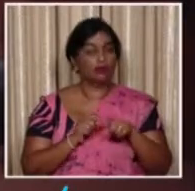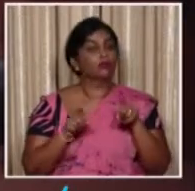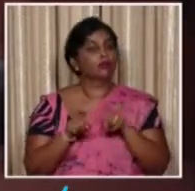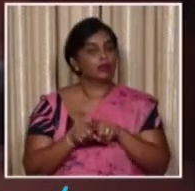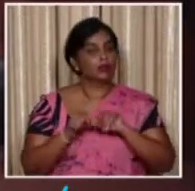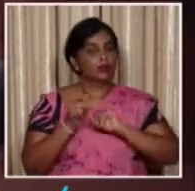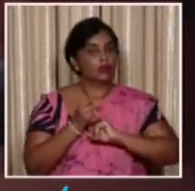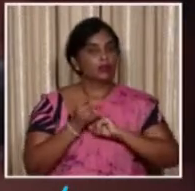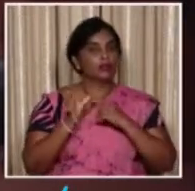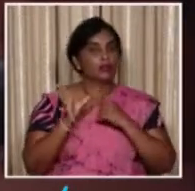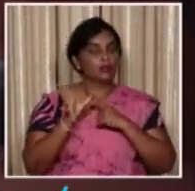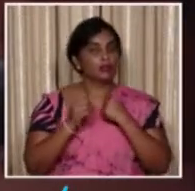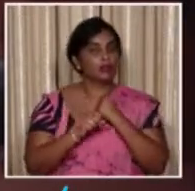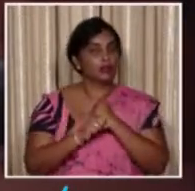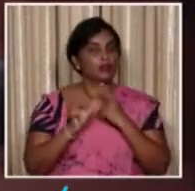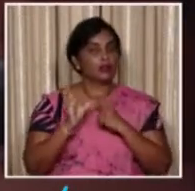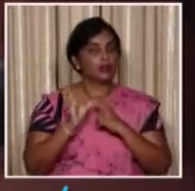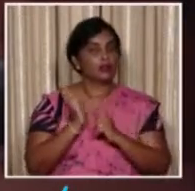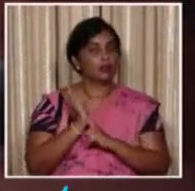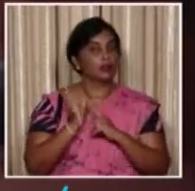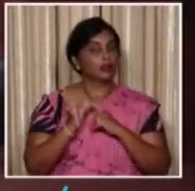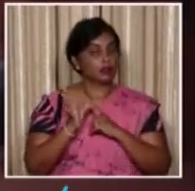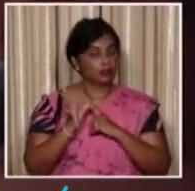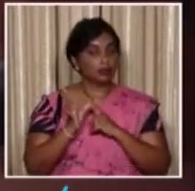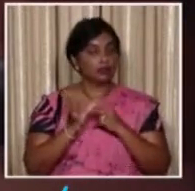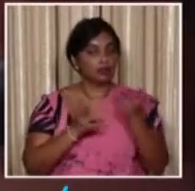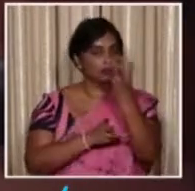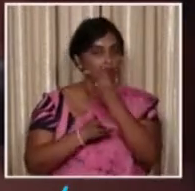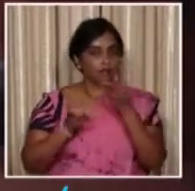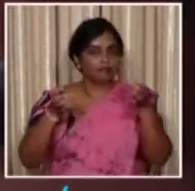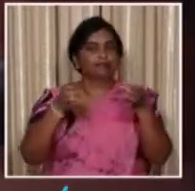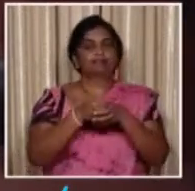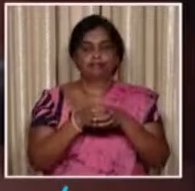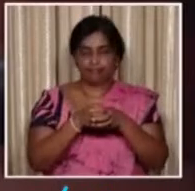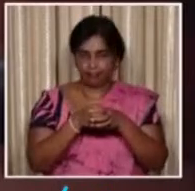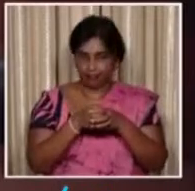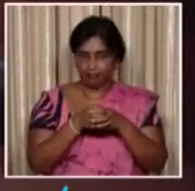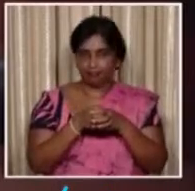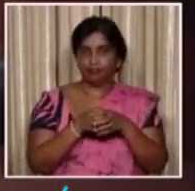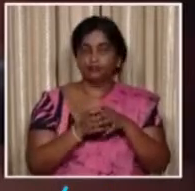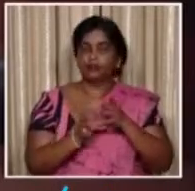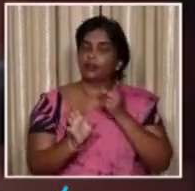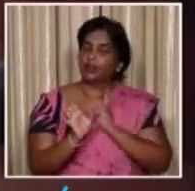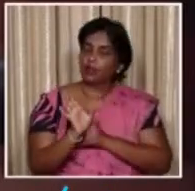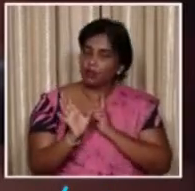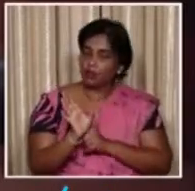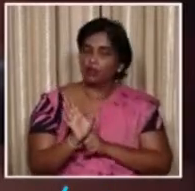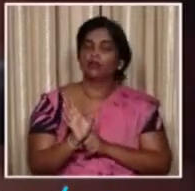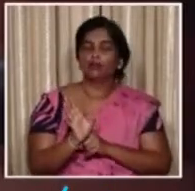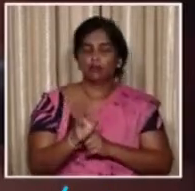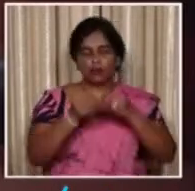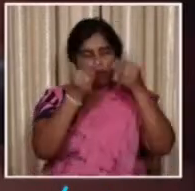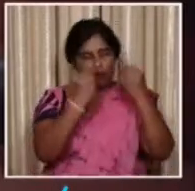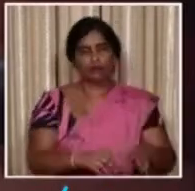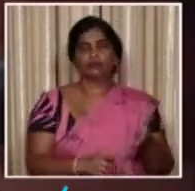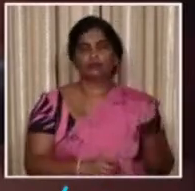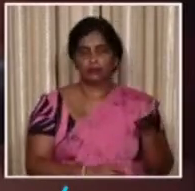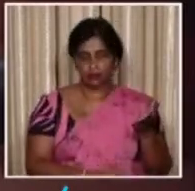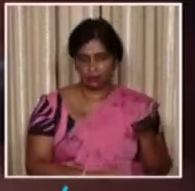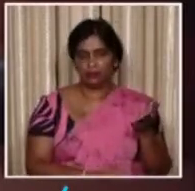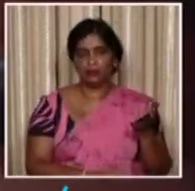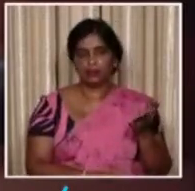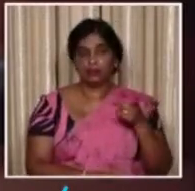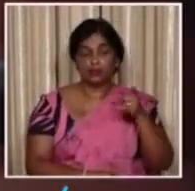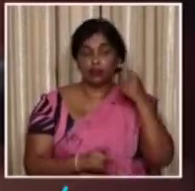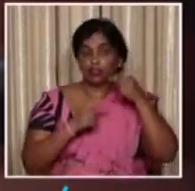एवगेम सागर रत्नायक एकट इन्न पिला एक हेमदामत पराधित पिल एक